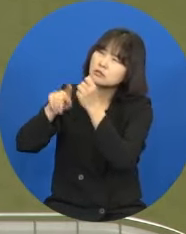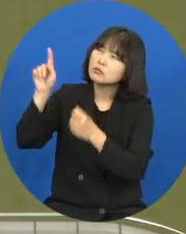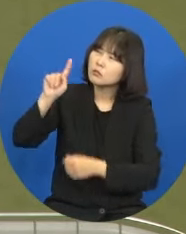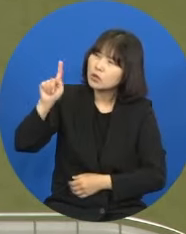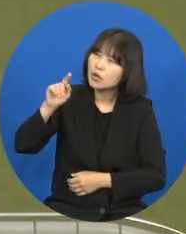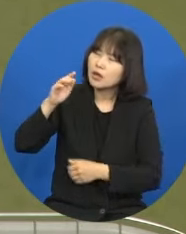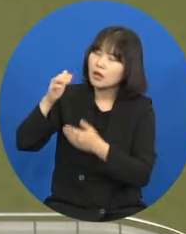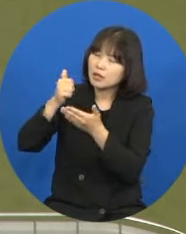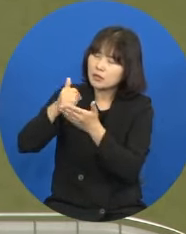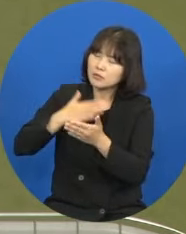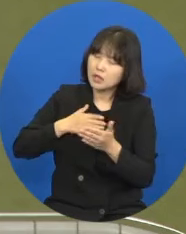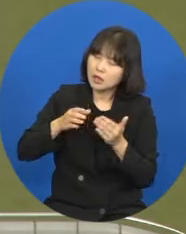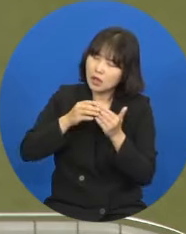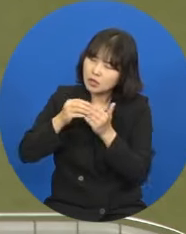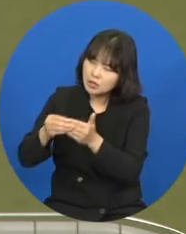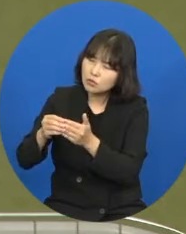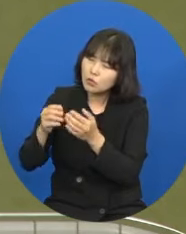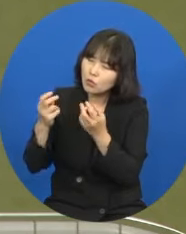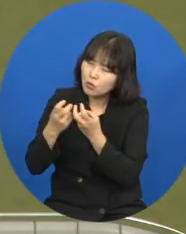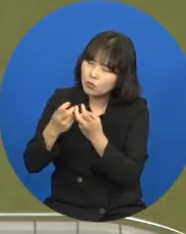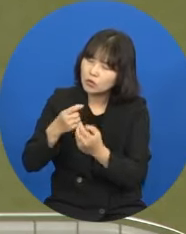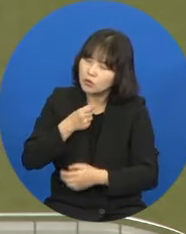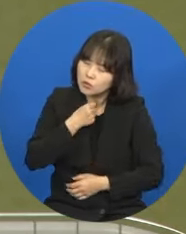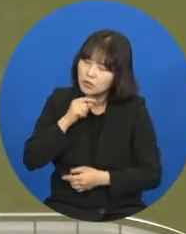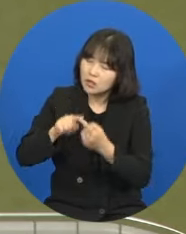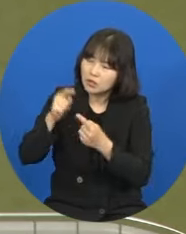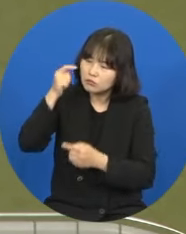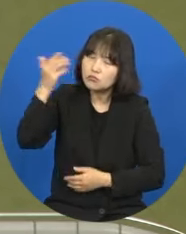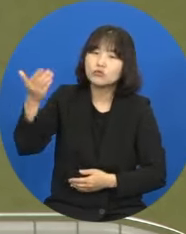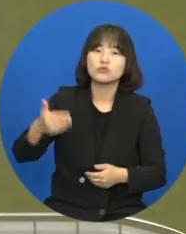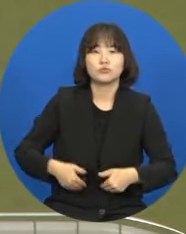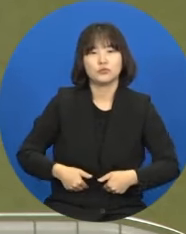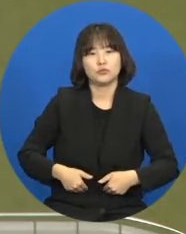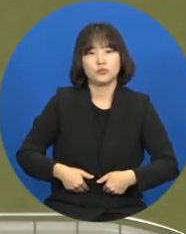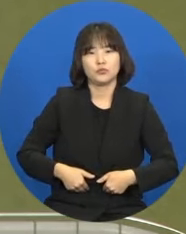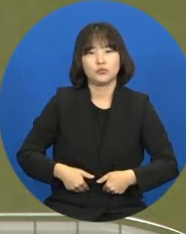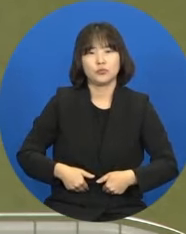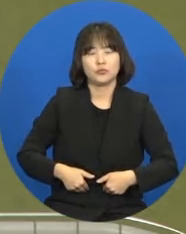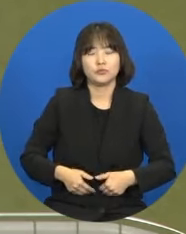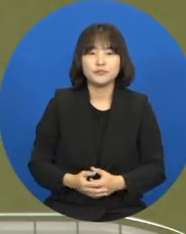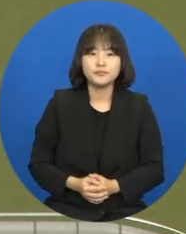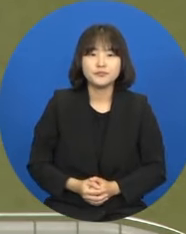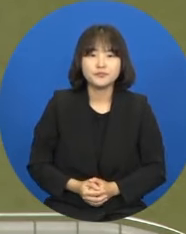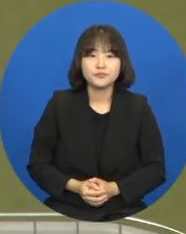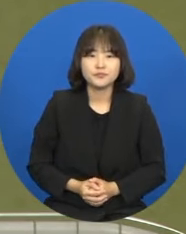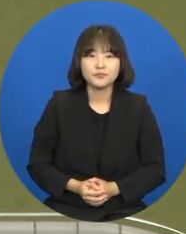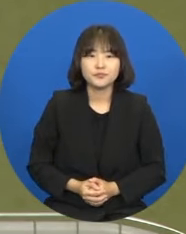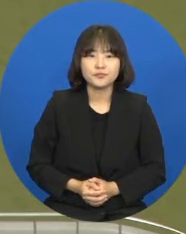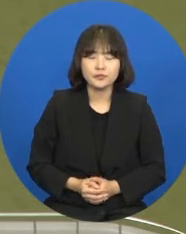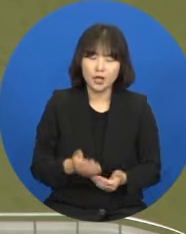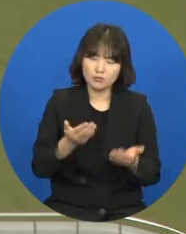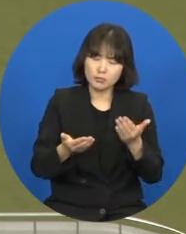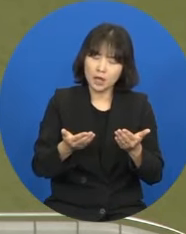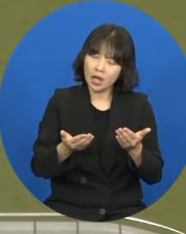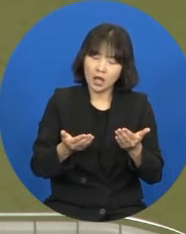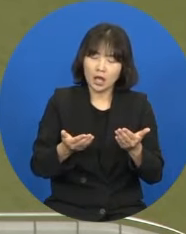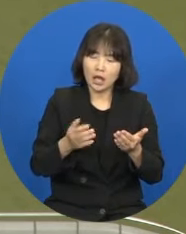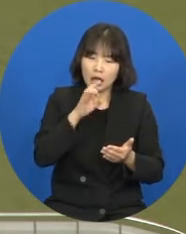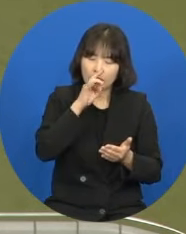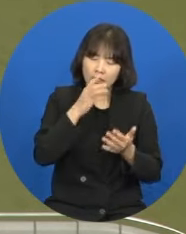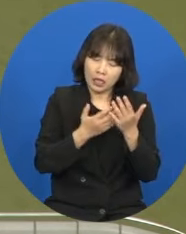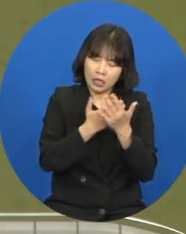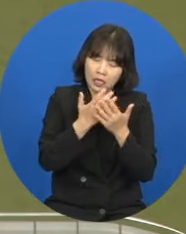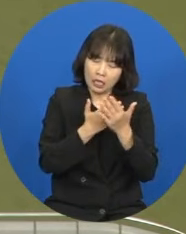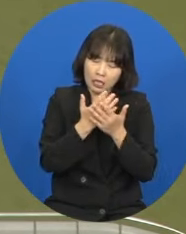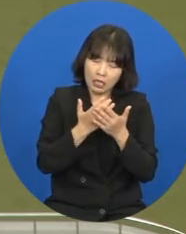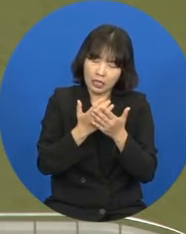하나님 나를 어떻게 인도하기를 원하실까 물어야 되는 거예요 그래서 이분이 이제 이것이 분별이 잘 안 돼서 갈등을 하다가